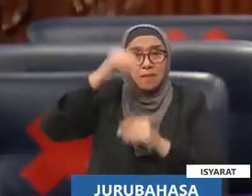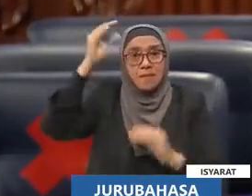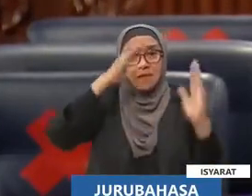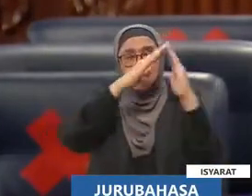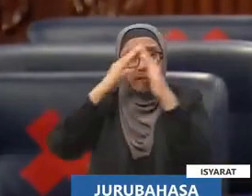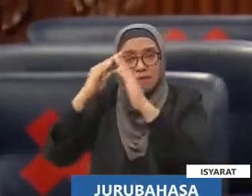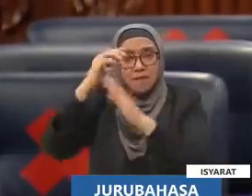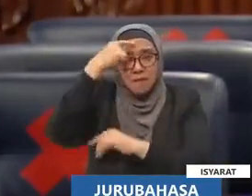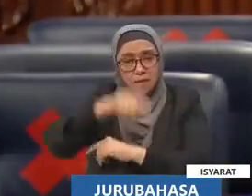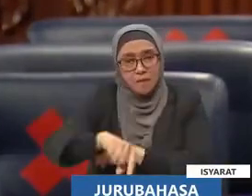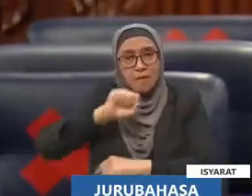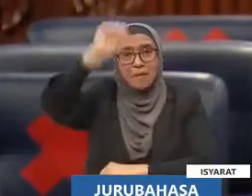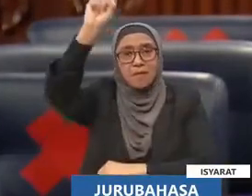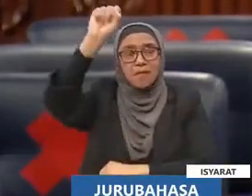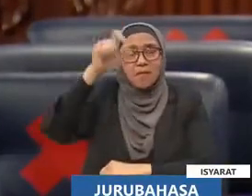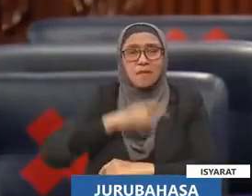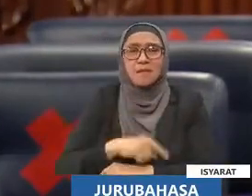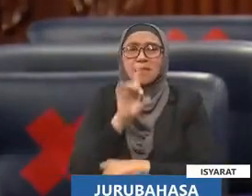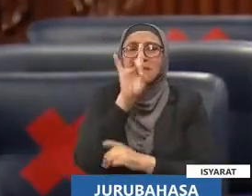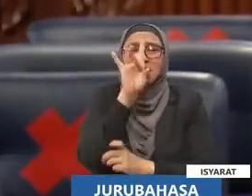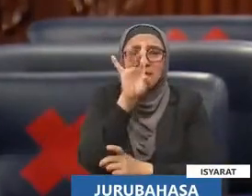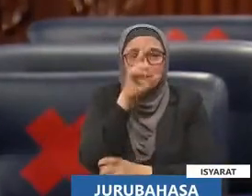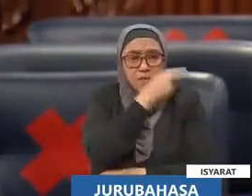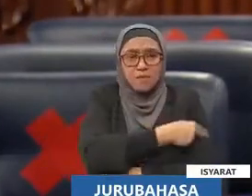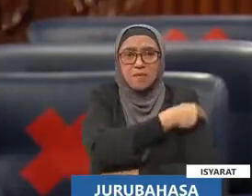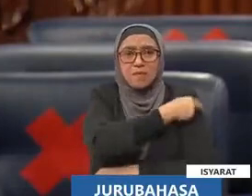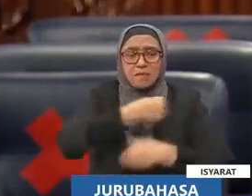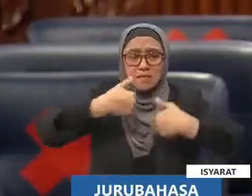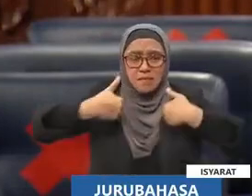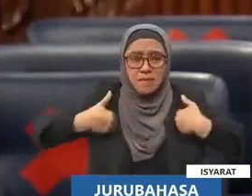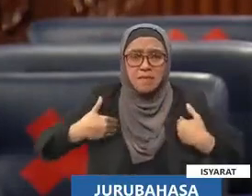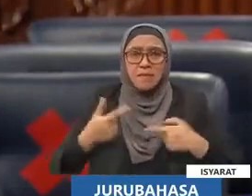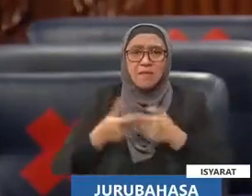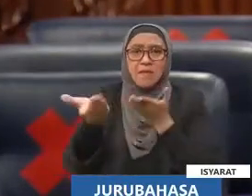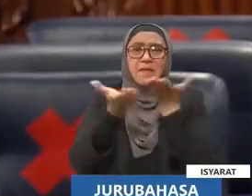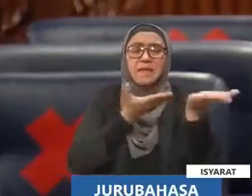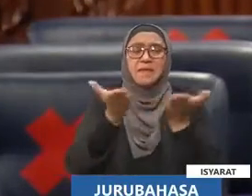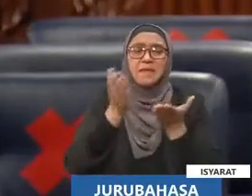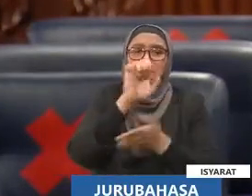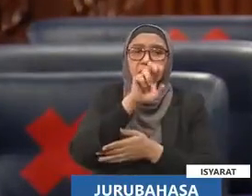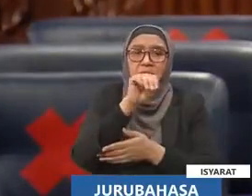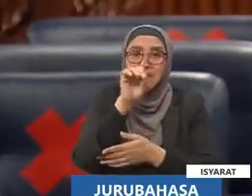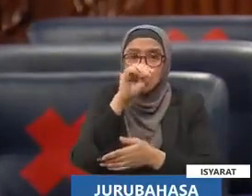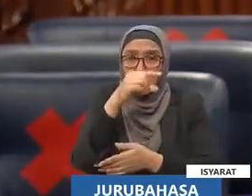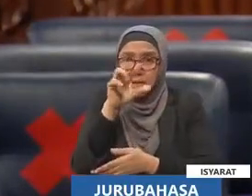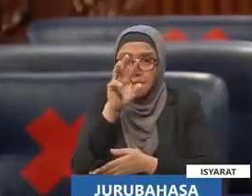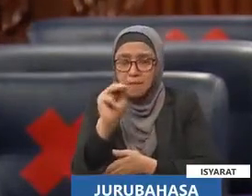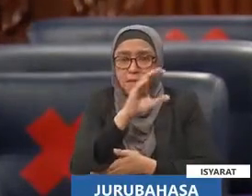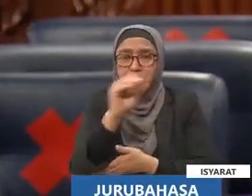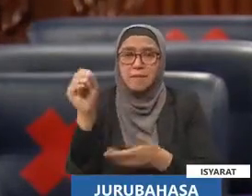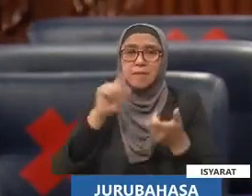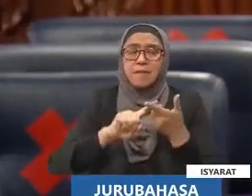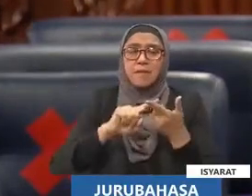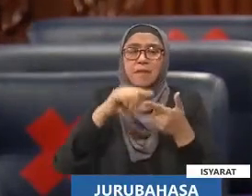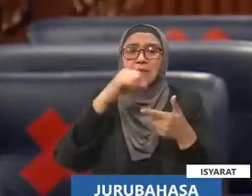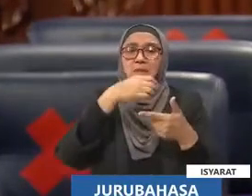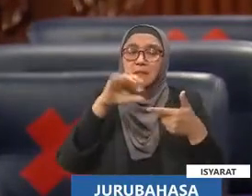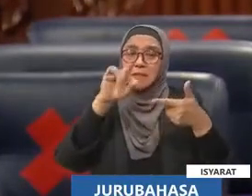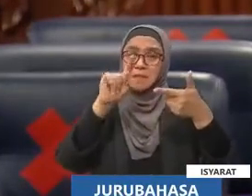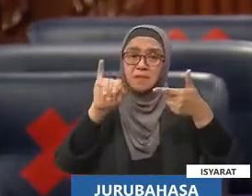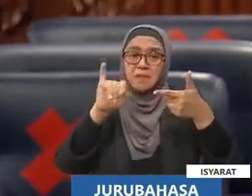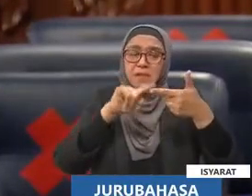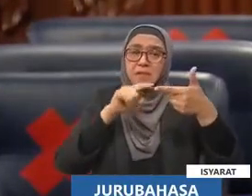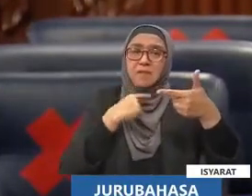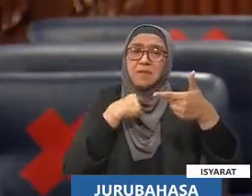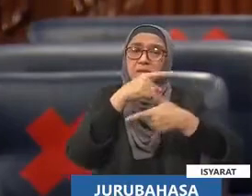bagi suruh sabar hanya satu Hospital yang ada berhemat and enjoy Dream Tan Enjo plastik Hospital kini disebut dua di